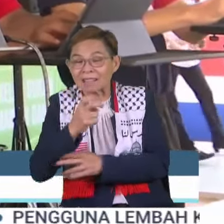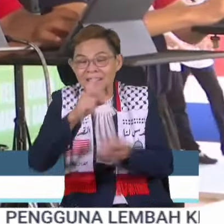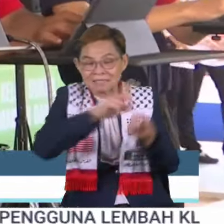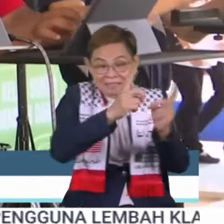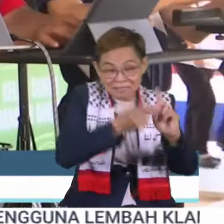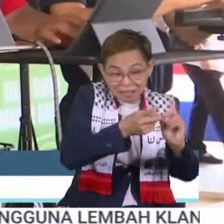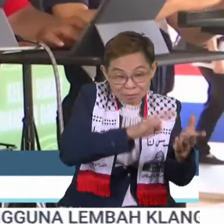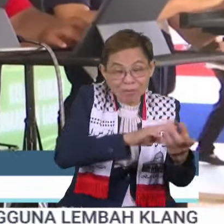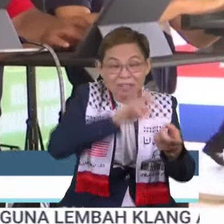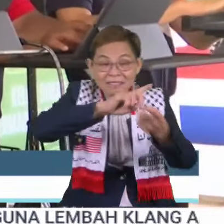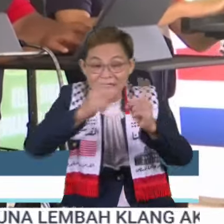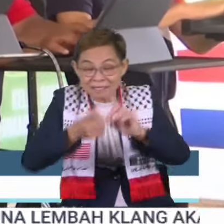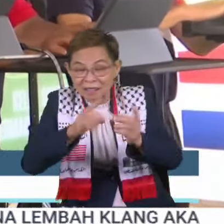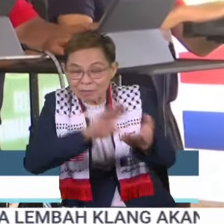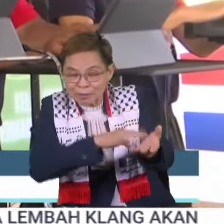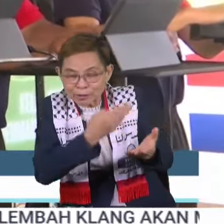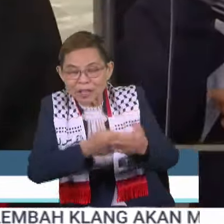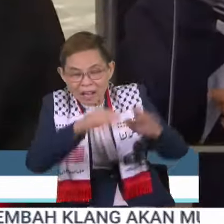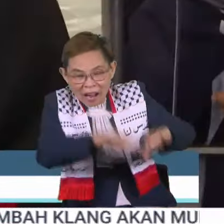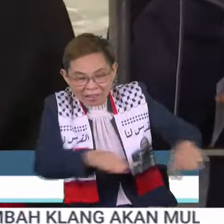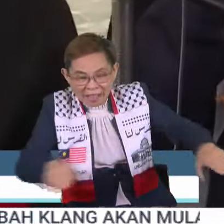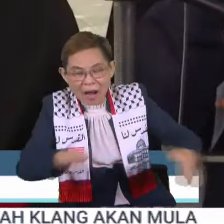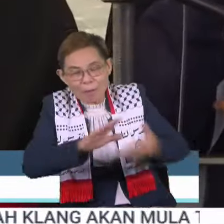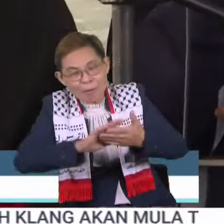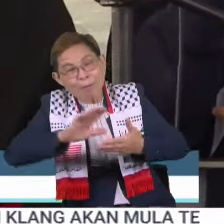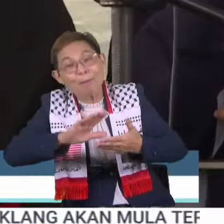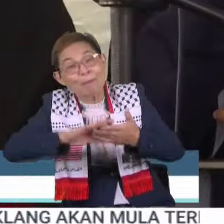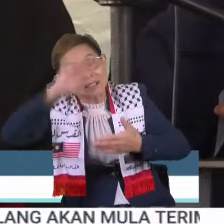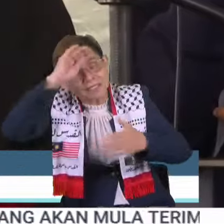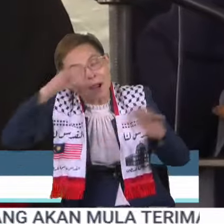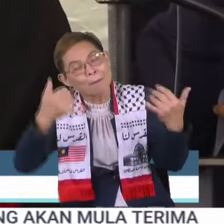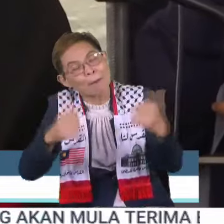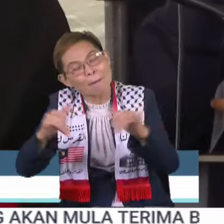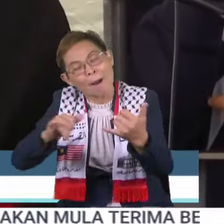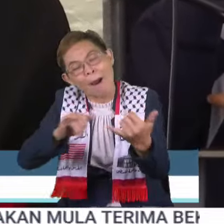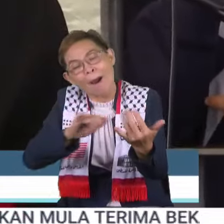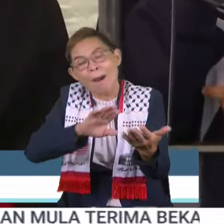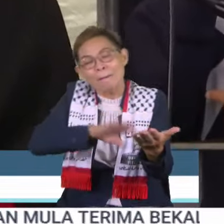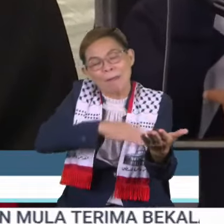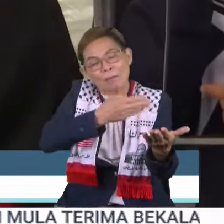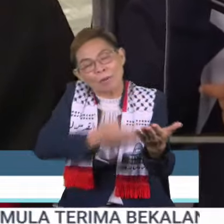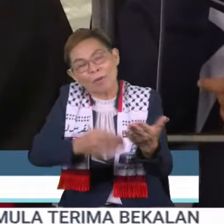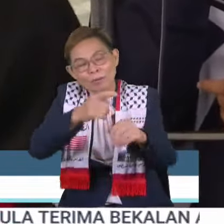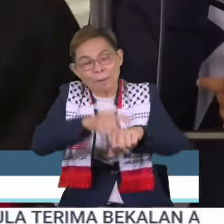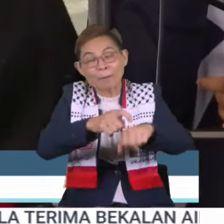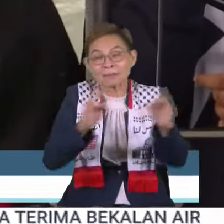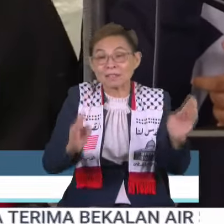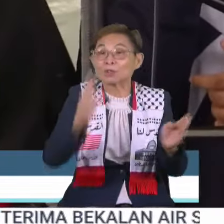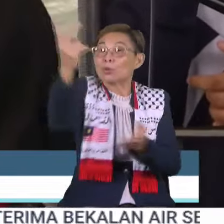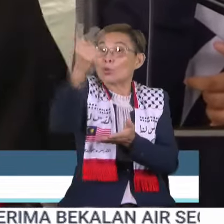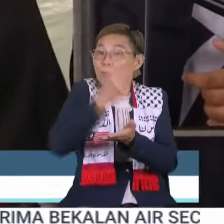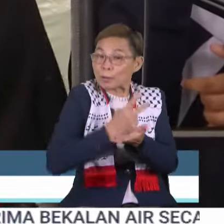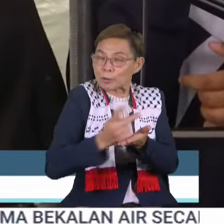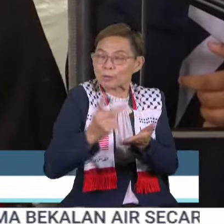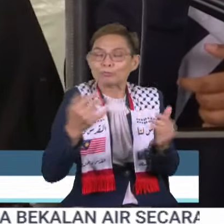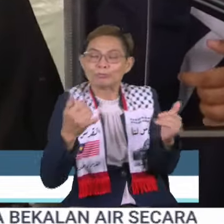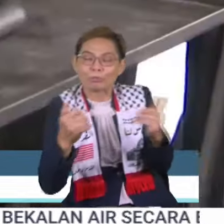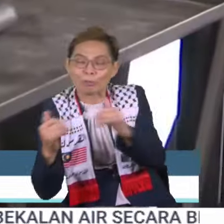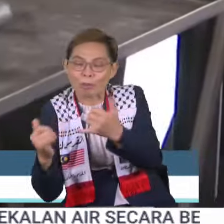pendigitalan muzik membolehkan anak didiknya belajar bermain instrumen dalam tempoh 2 minggu sahaja.